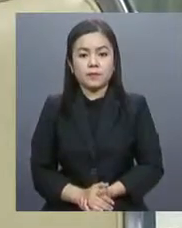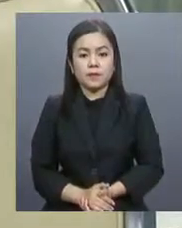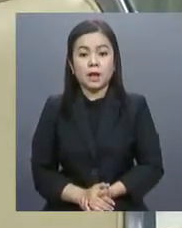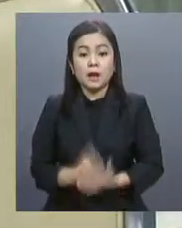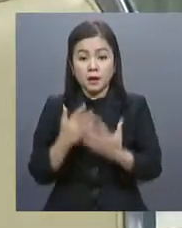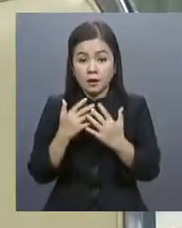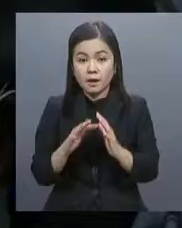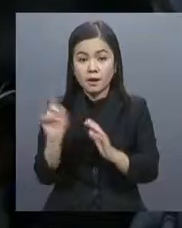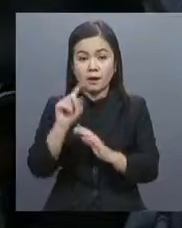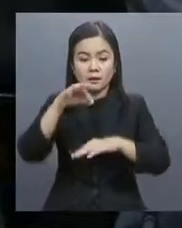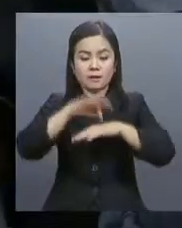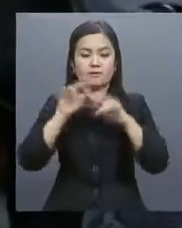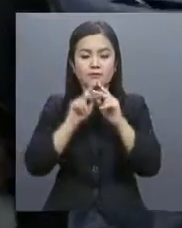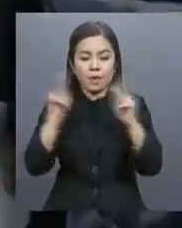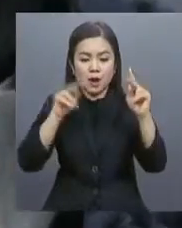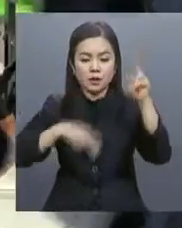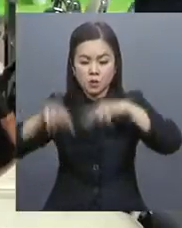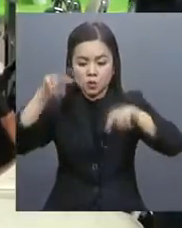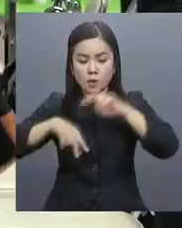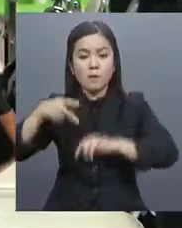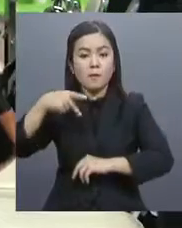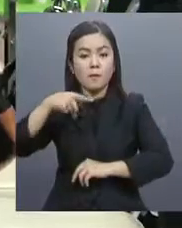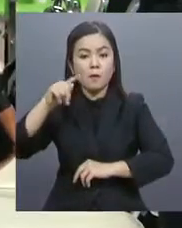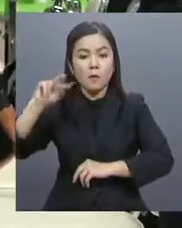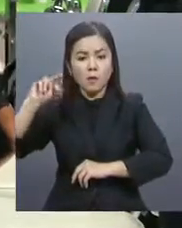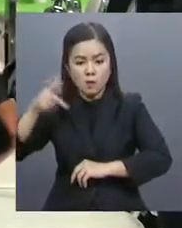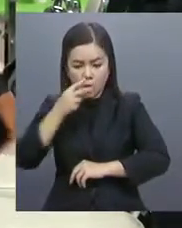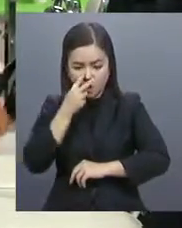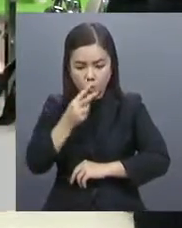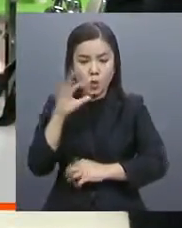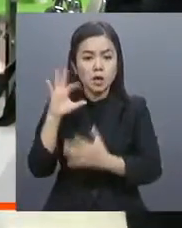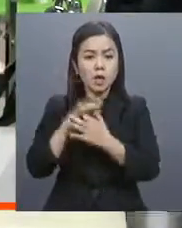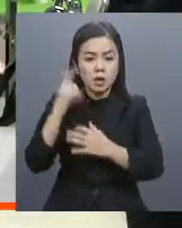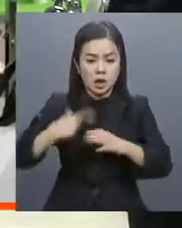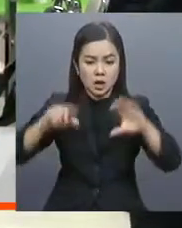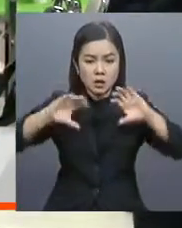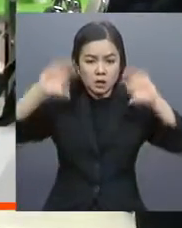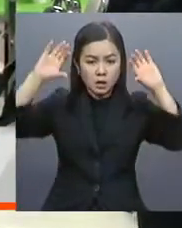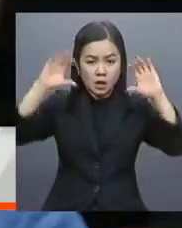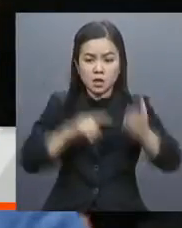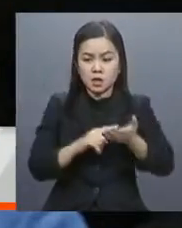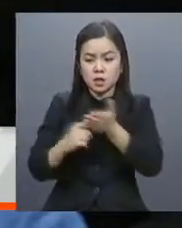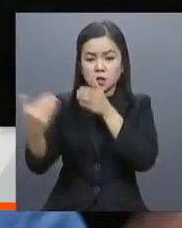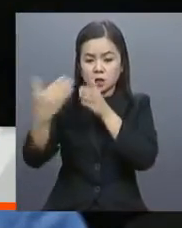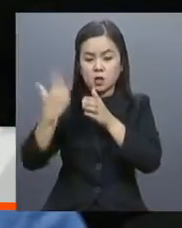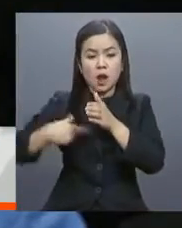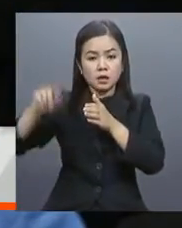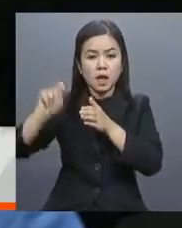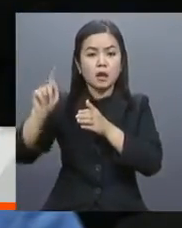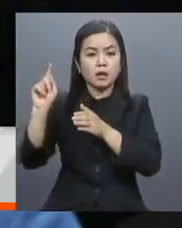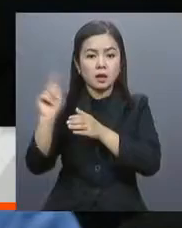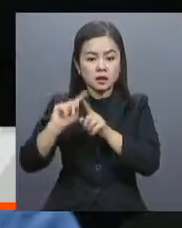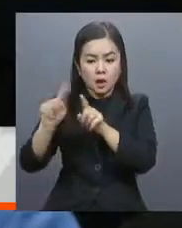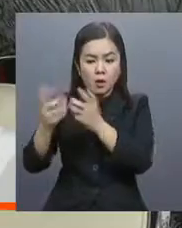นอกจากนี้คณะกรรมการธุรกรรมปปง.ยังมีมติขอให้พนักงานอัยการยื่นคำร้องขอให้ศาลมีคำสั่งนำทรัพย์สิน